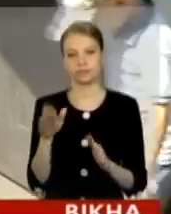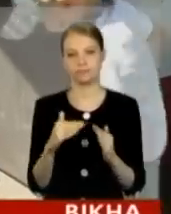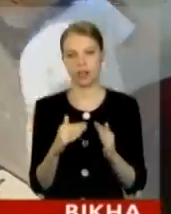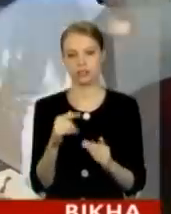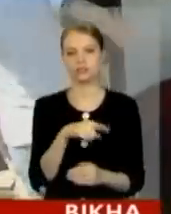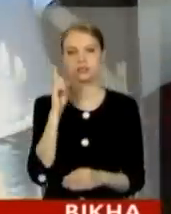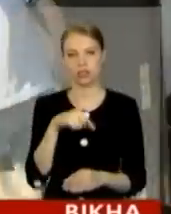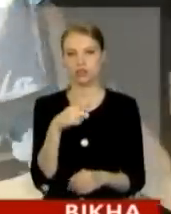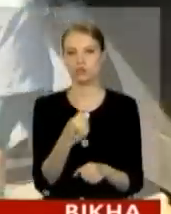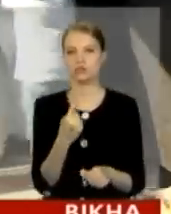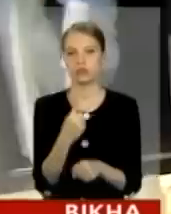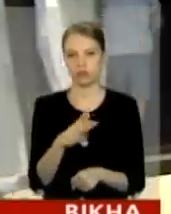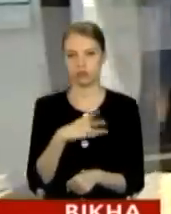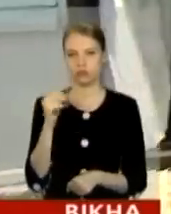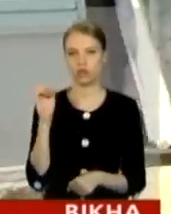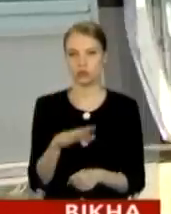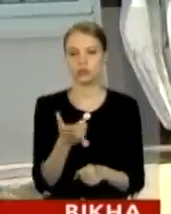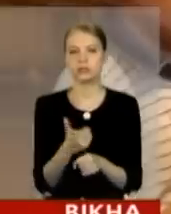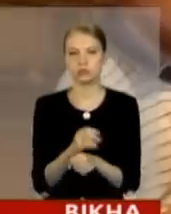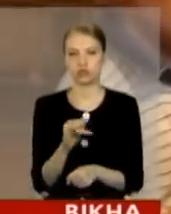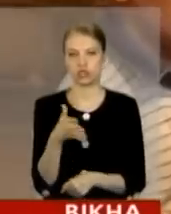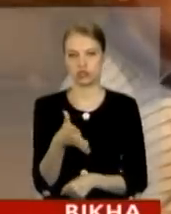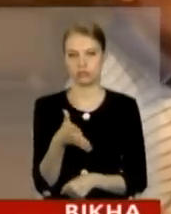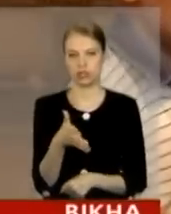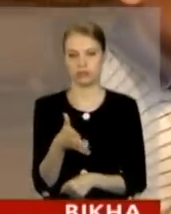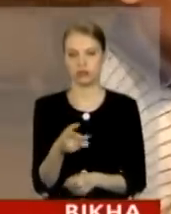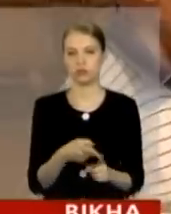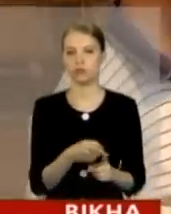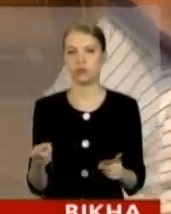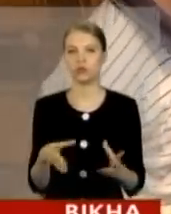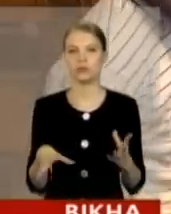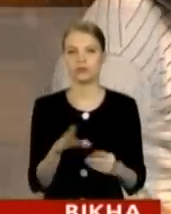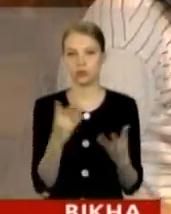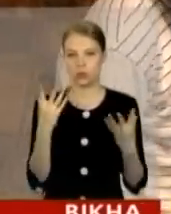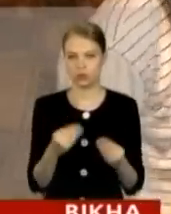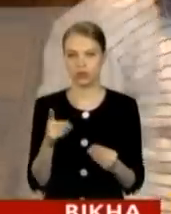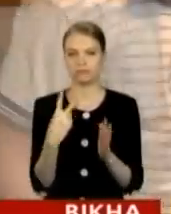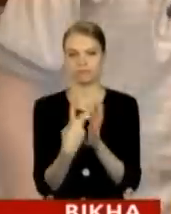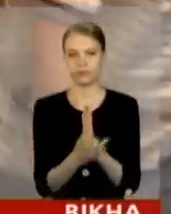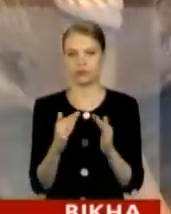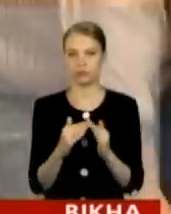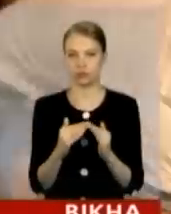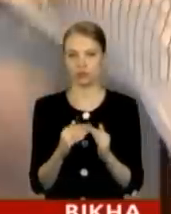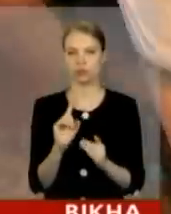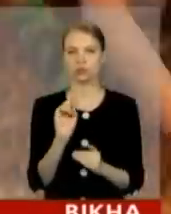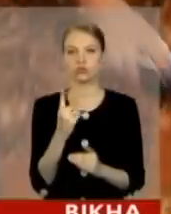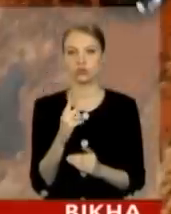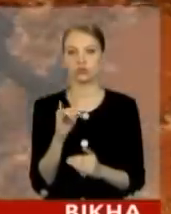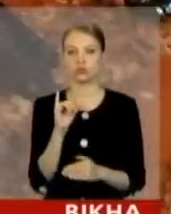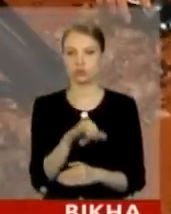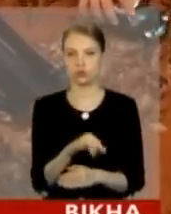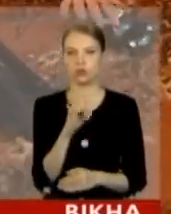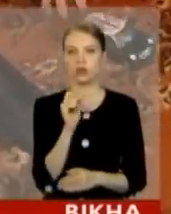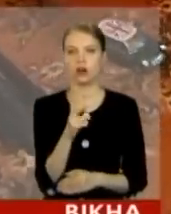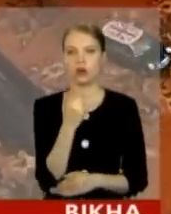знає, Тимуру заборонено бути на сонці більше, ніж 5 хвилин. Протягом усього довгого дня він ховається в будинку, адже в Тимура